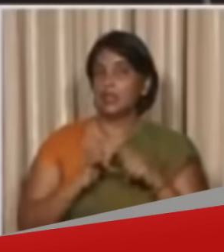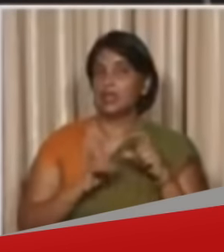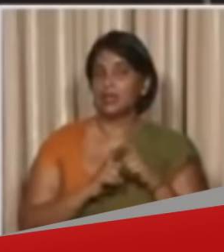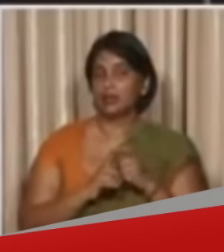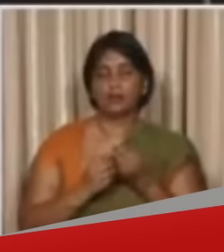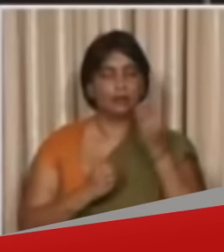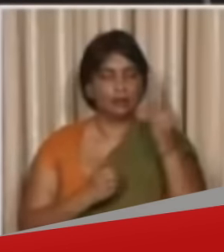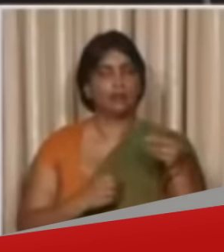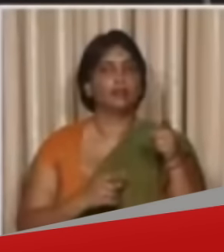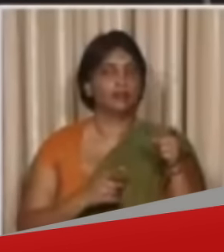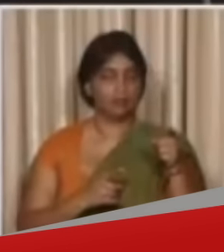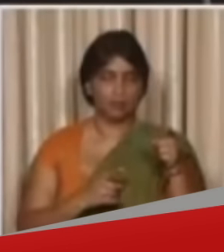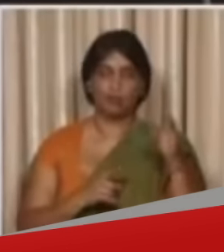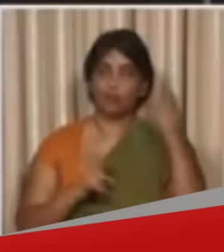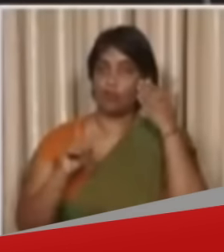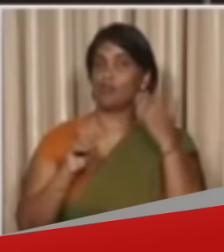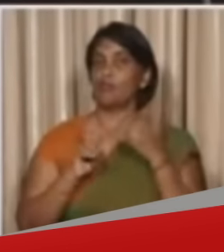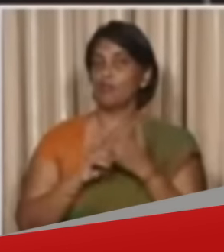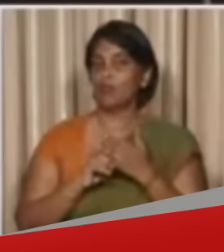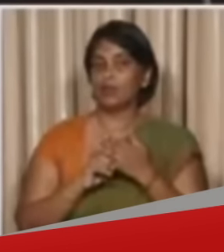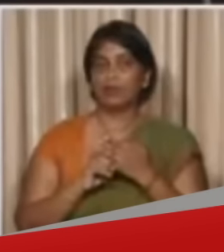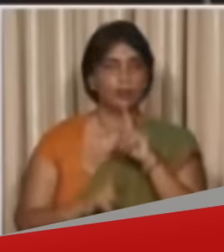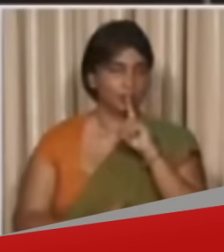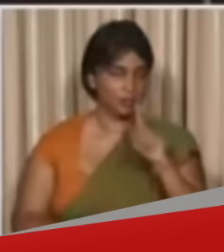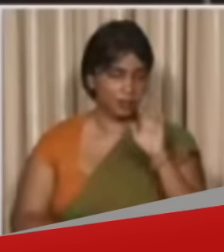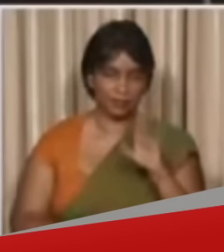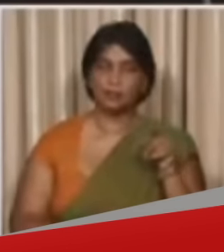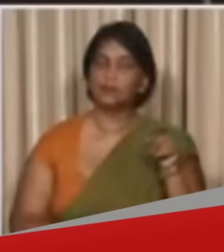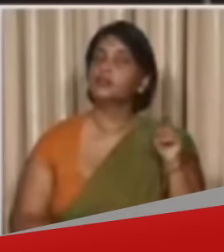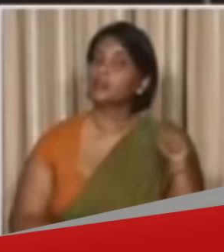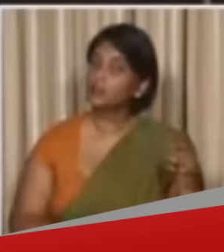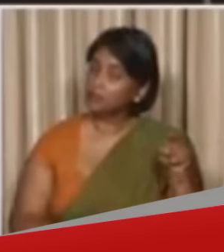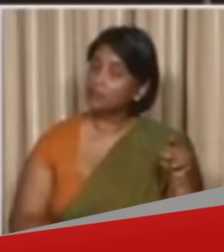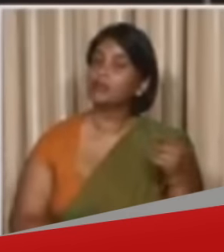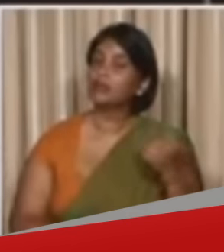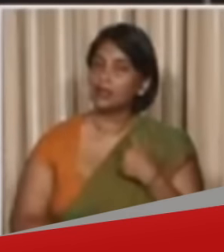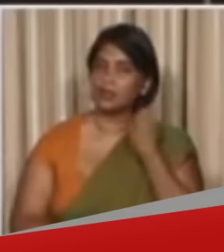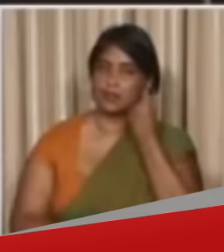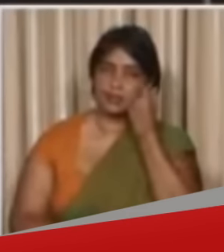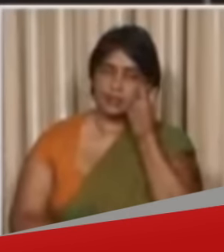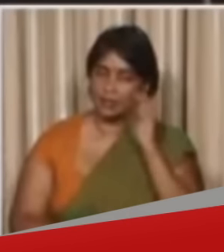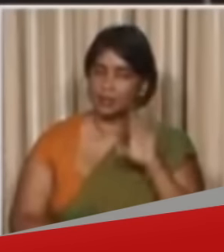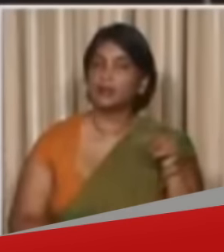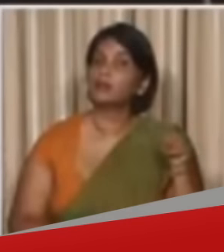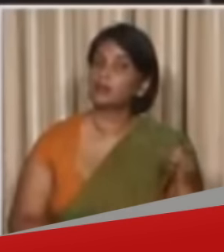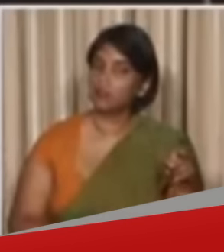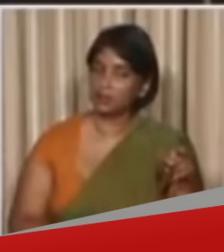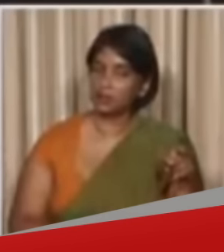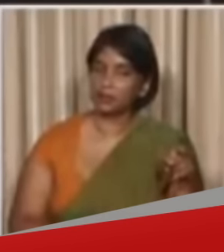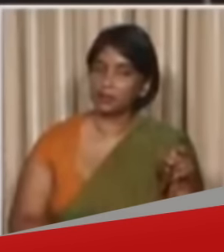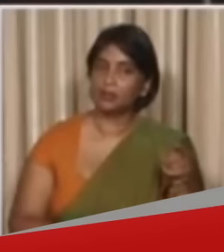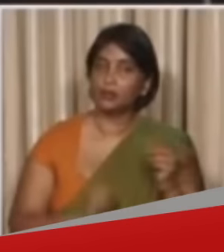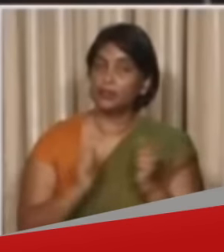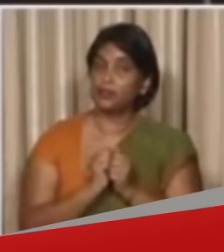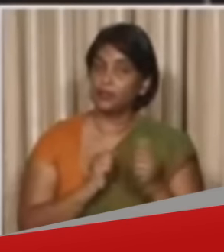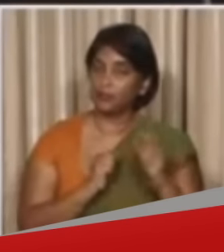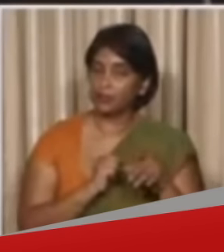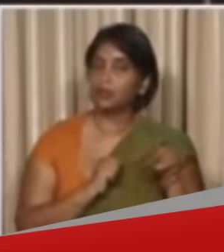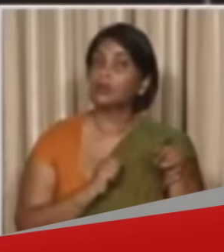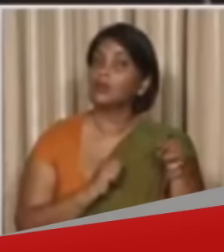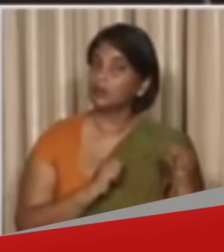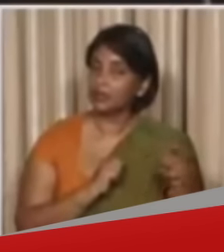කරන්නේ ඉන්ටර්පෝල් එකට මේ පිළිබඳව දැනුවත් කිරීම කරන්න කියලා නිසා එතනත් අපිට සැකයක් තියෙනවා මේ කටයුත්තදී